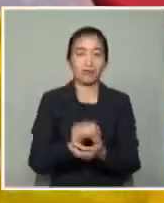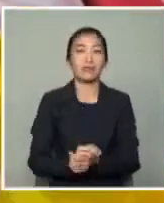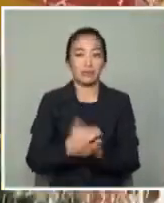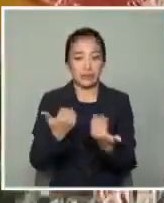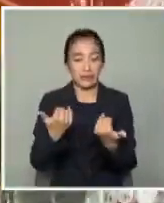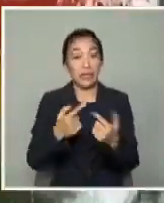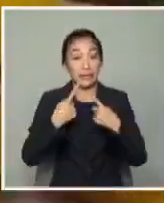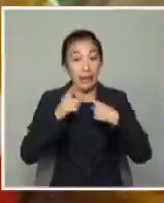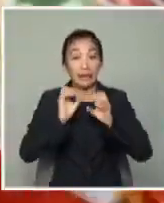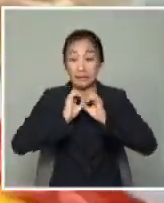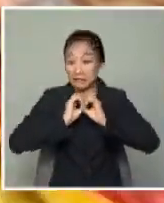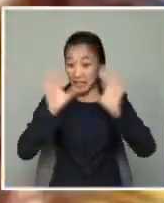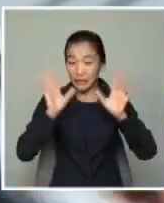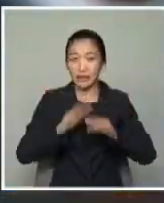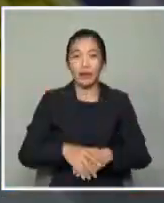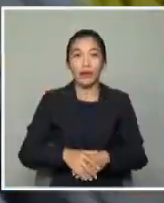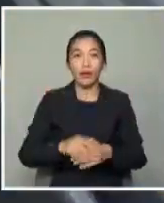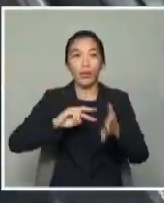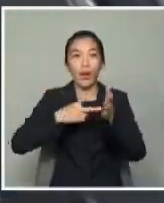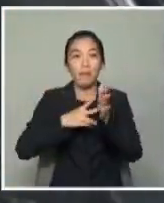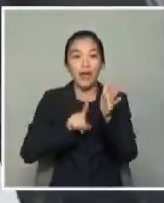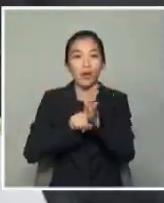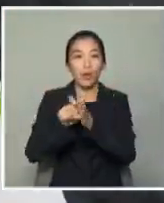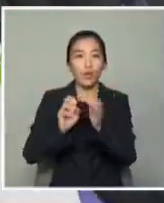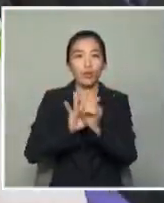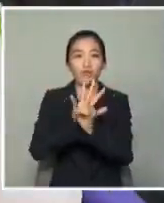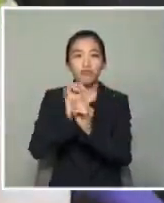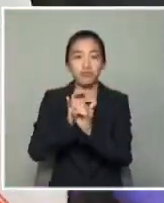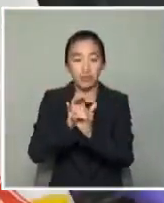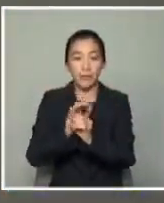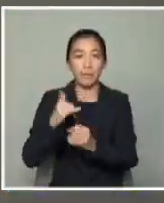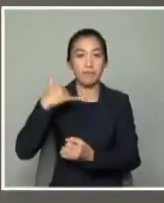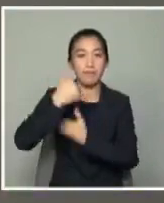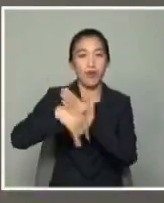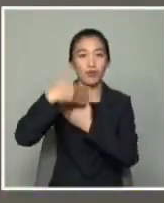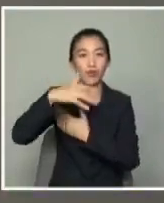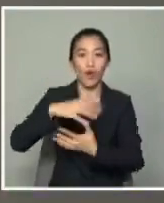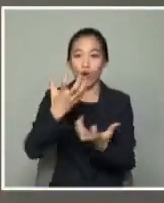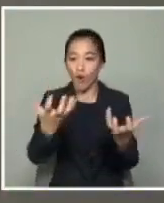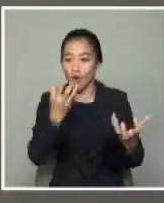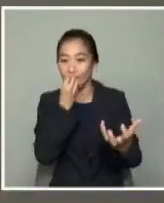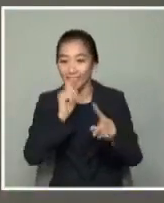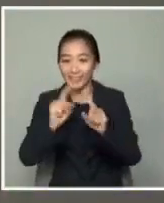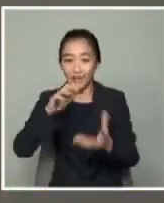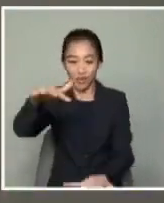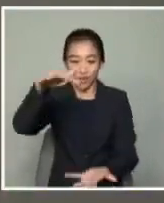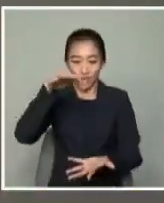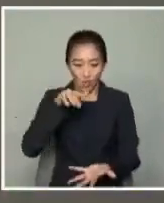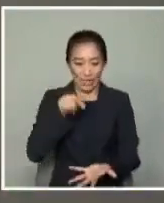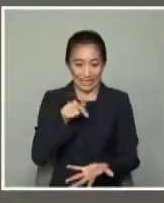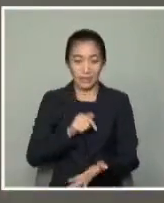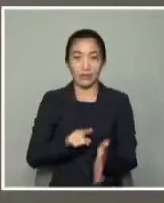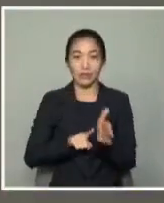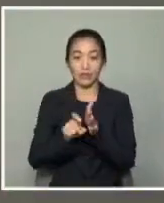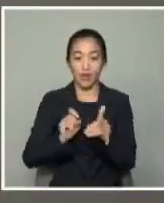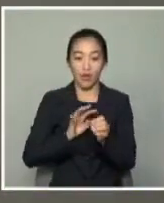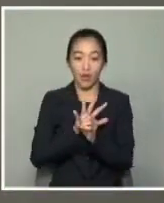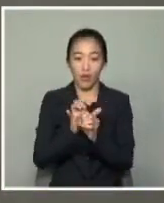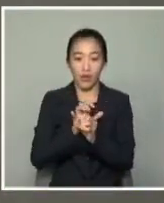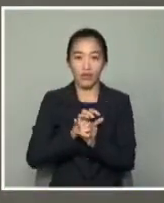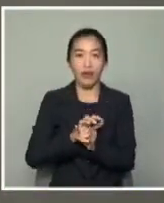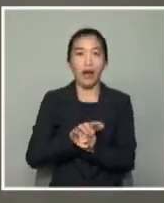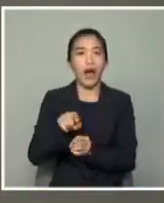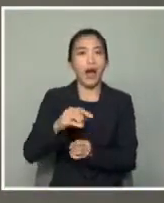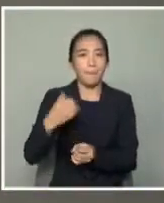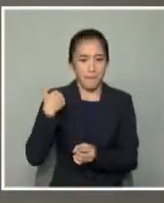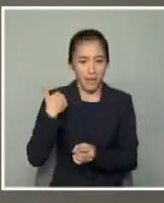ทศแต่ยังไงก็ตามเราก็ควรที่จะต้องเพิ่มความระมัดระวังกันให้มากขึ้นคุณหมอบอกด้วยนะคะว่าที่จริงแล้วเนี่ยก็อย